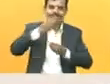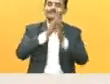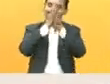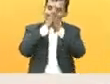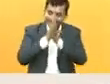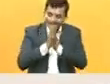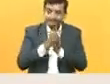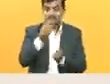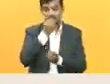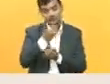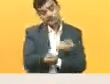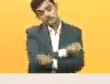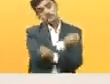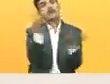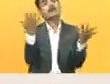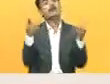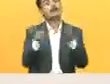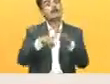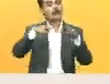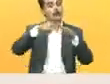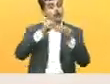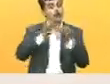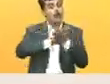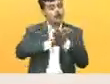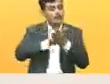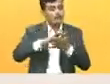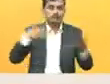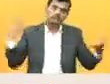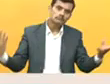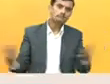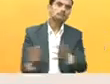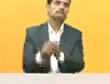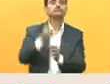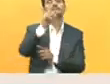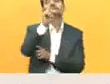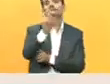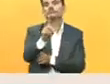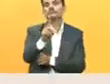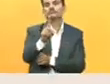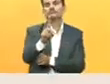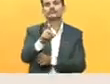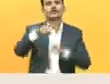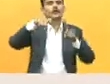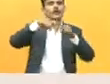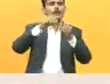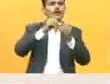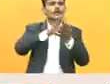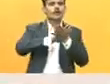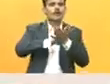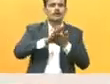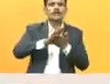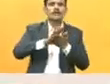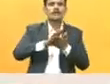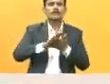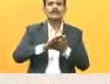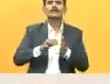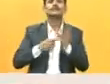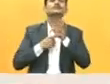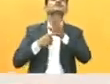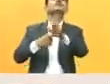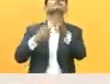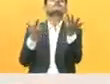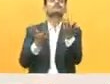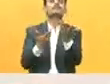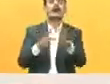हैं। तभी तो कुंभ एकता का महाकुंभ है। कुंभ का आयोजन हमें ये भी बताता है